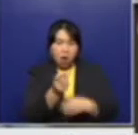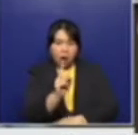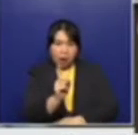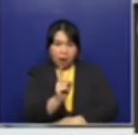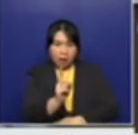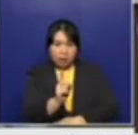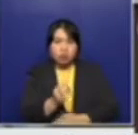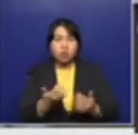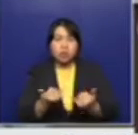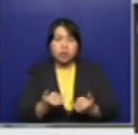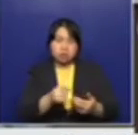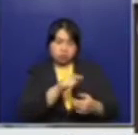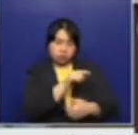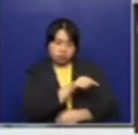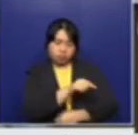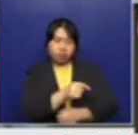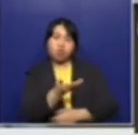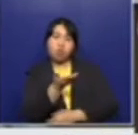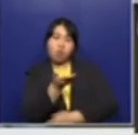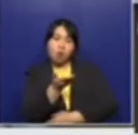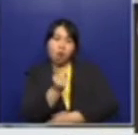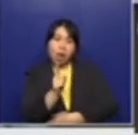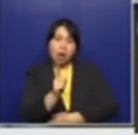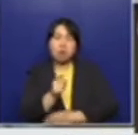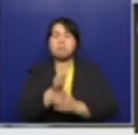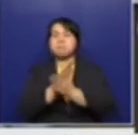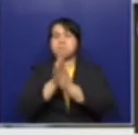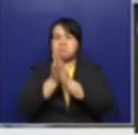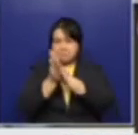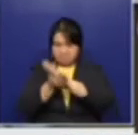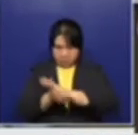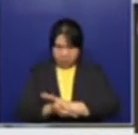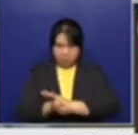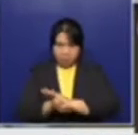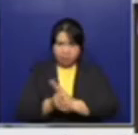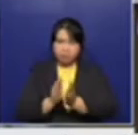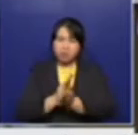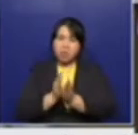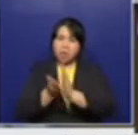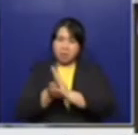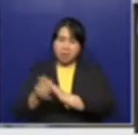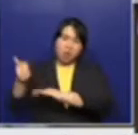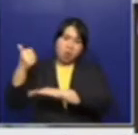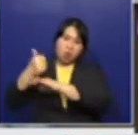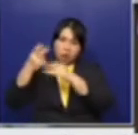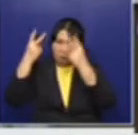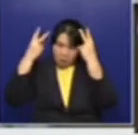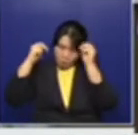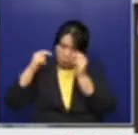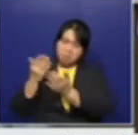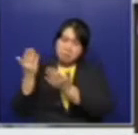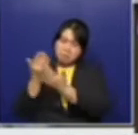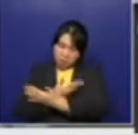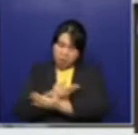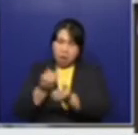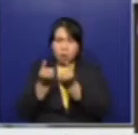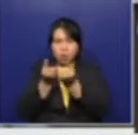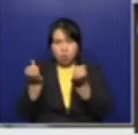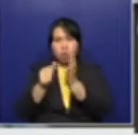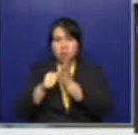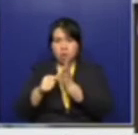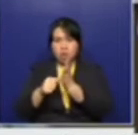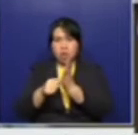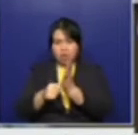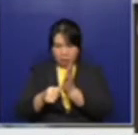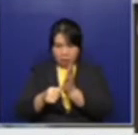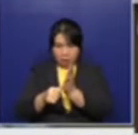กำลังเรียกร้องเพื่อให้เปลี่ยนแปลงผู้ปกครองบ้านเมืองให้เปลี่ยนแปลงรัฐธรรมนูญให้แก้ไ